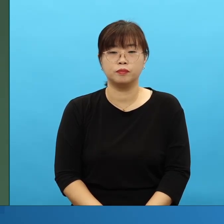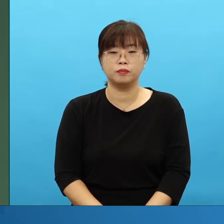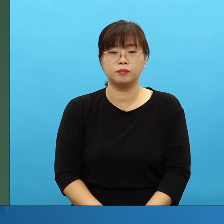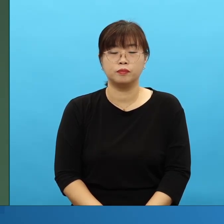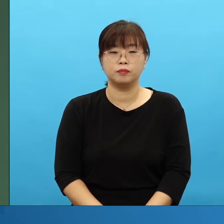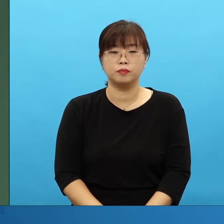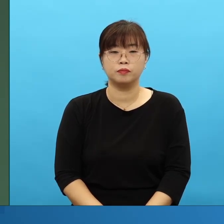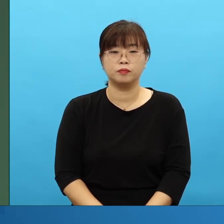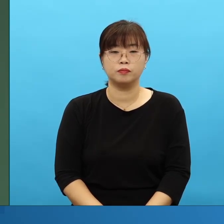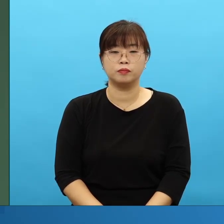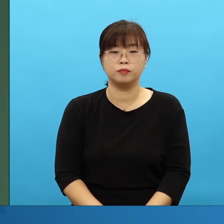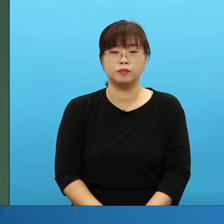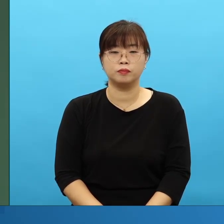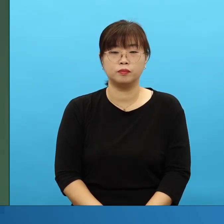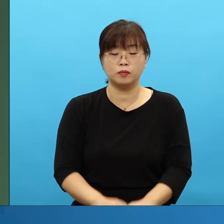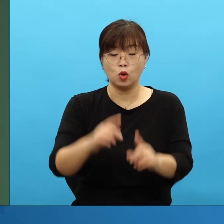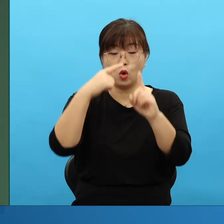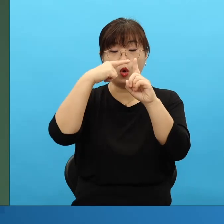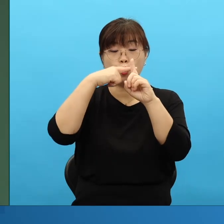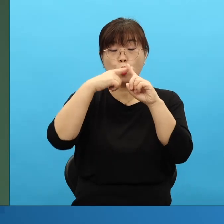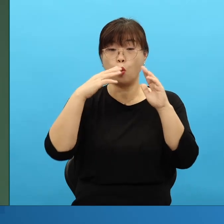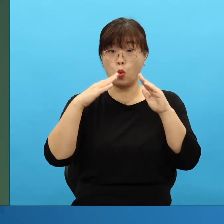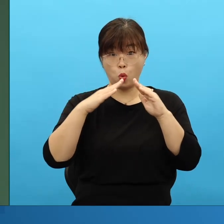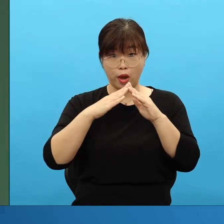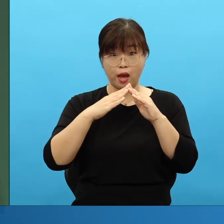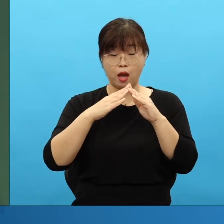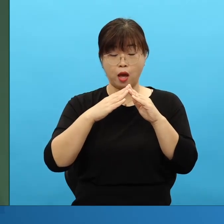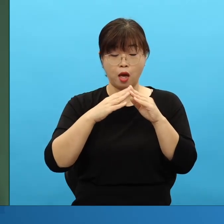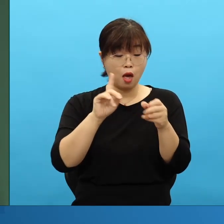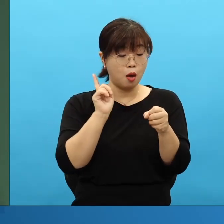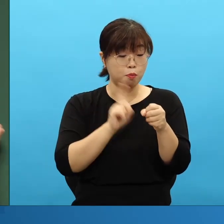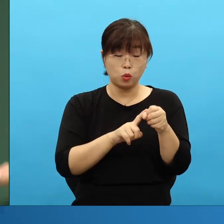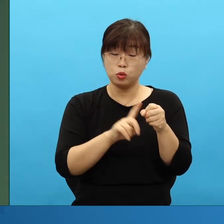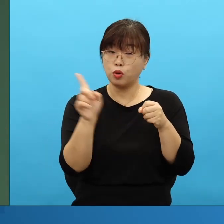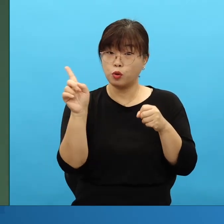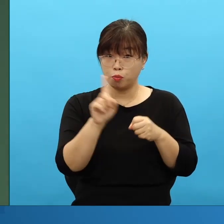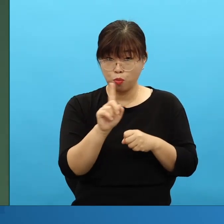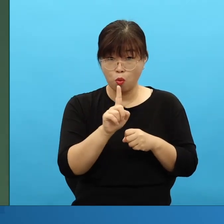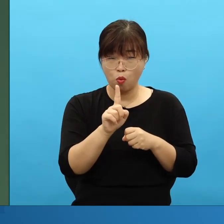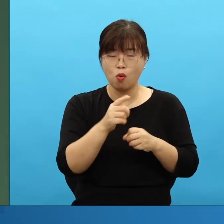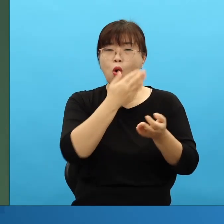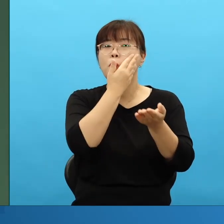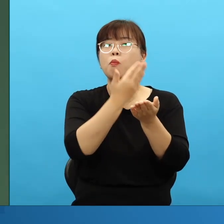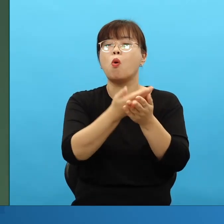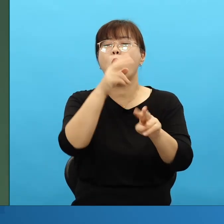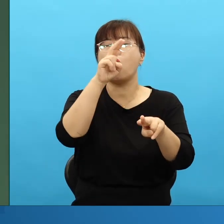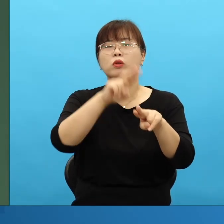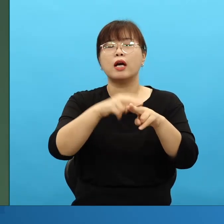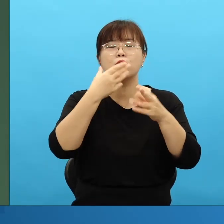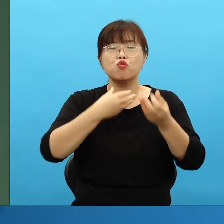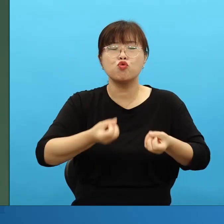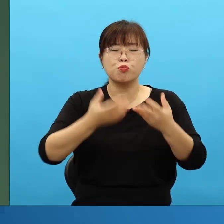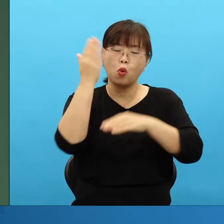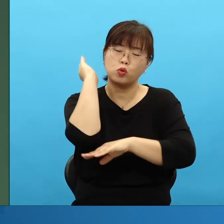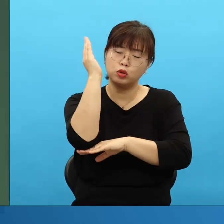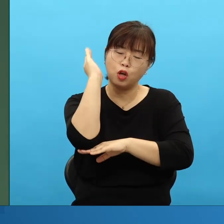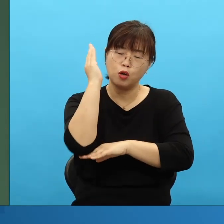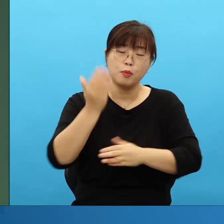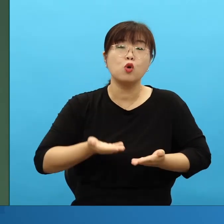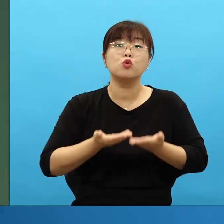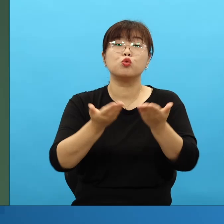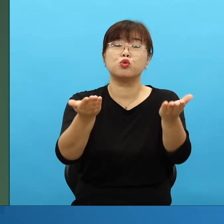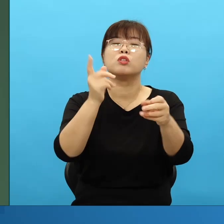보좌의 축복을 설명하는 그림자입니다. And the church is simply a foreshadowing of the power of the throne. 어떤